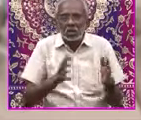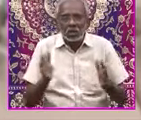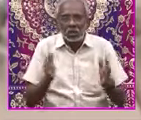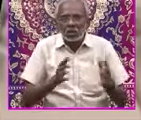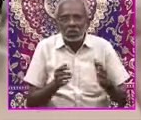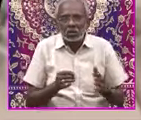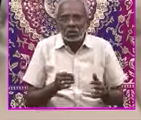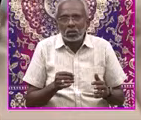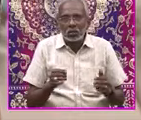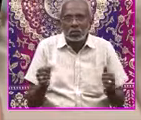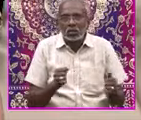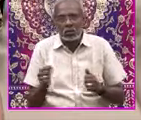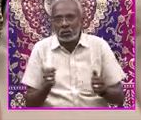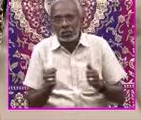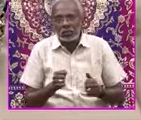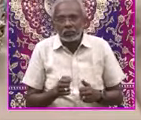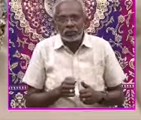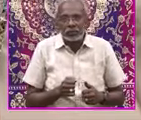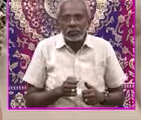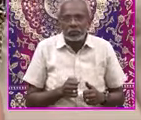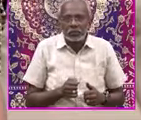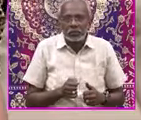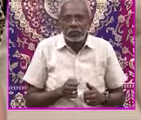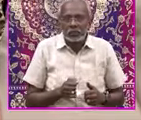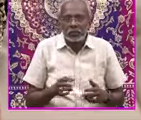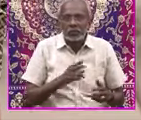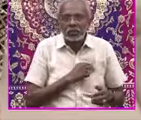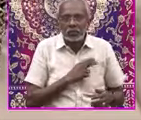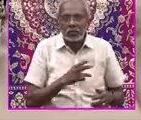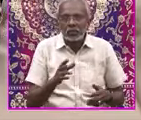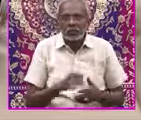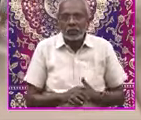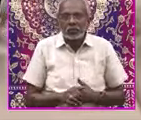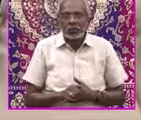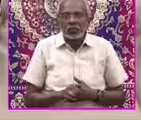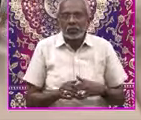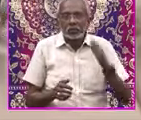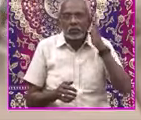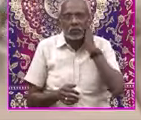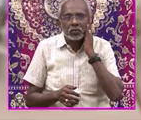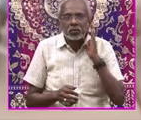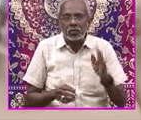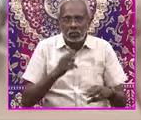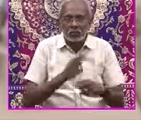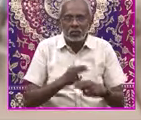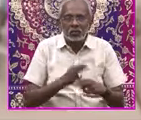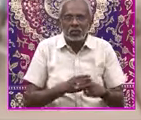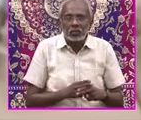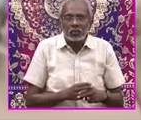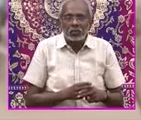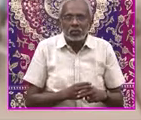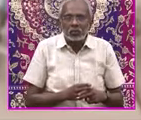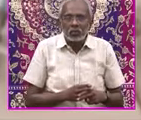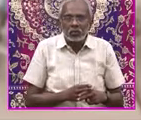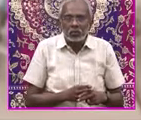அலைந்துனா இந்த பக்கமும் அந்த பக்கமும் ஓடி அப்படியே பயந்து ஒடுங்குறாங்க. மீண்டும் கவனியுங்கள் மாணவர்களே.